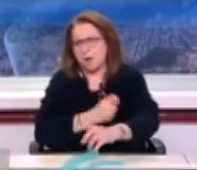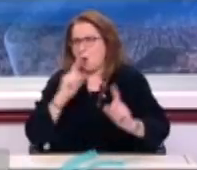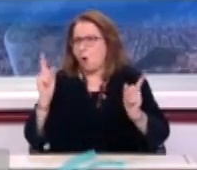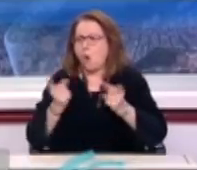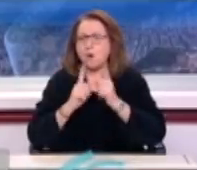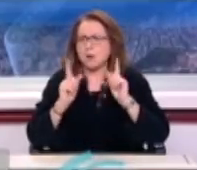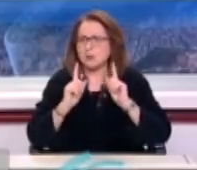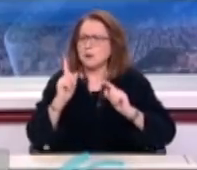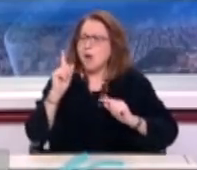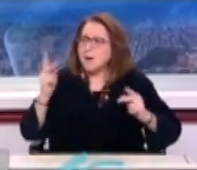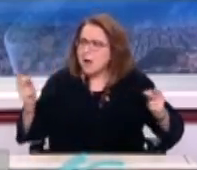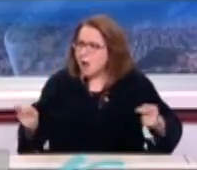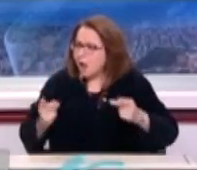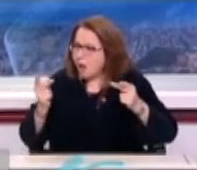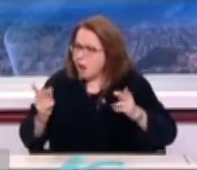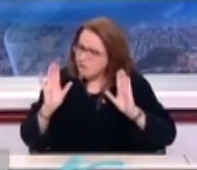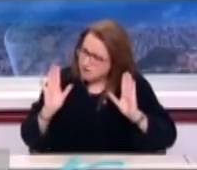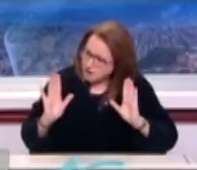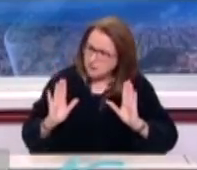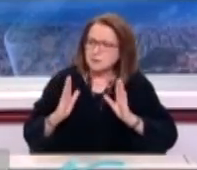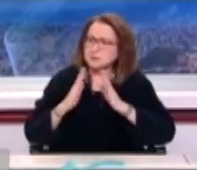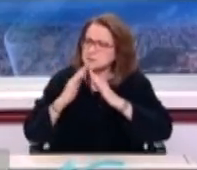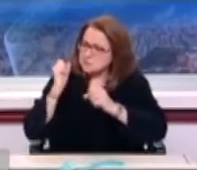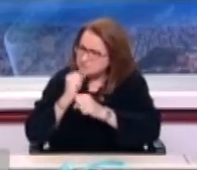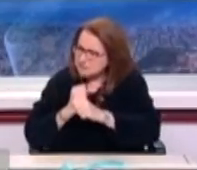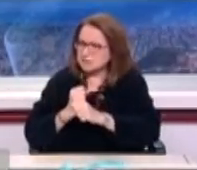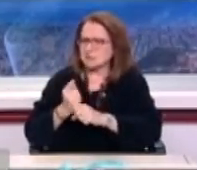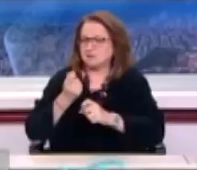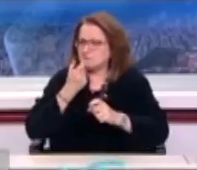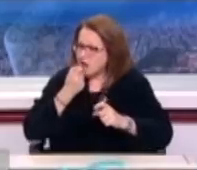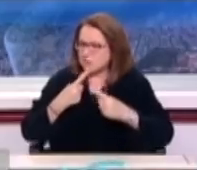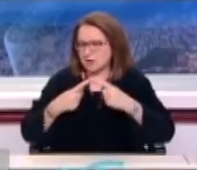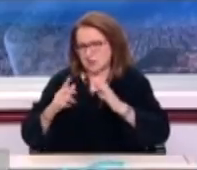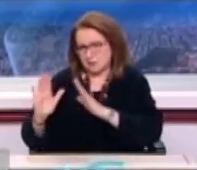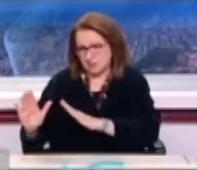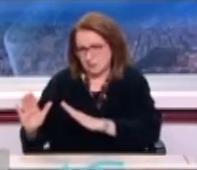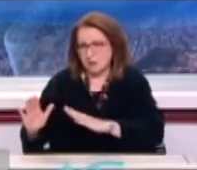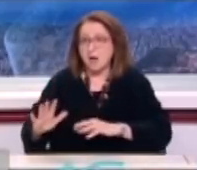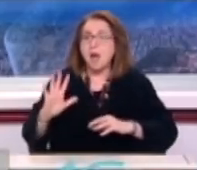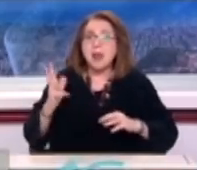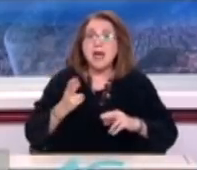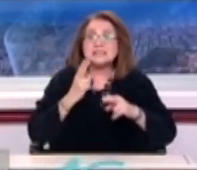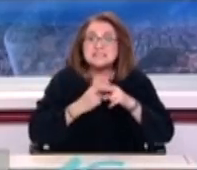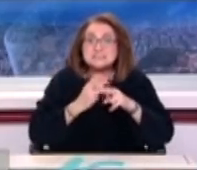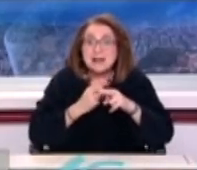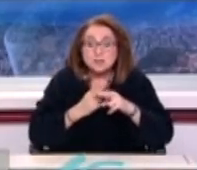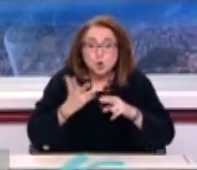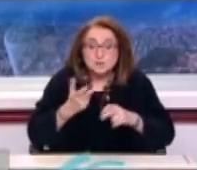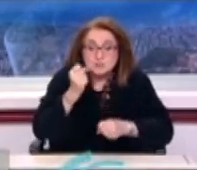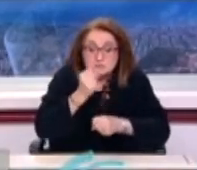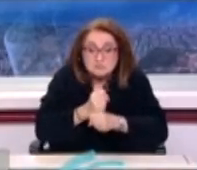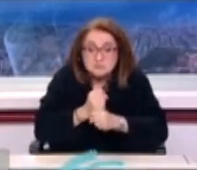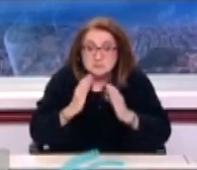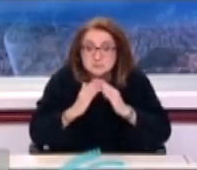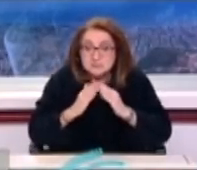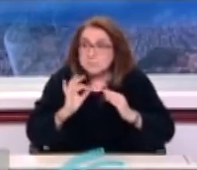Όταν τηρείς τα μέτρα που είπαμε και καθυστερείς τη διασπορά και εξάπλωσή του στην κοινότητα, επιτυχάνεις ακριβώς το ίδιο αποτέλεσμα ανεξαρτήτως του αν ξέρεις ή